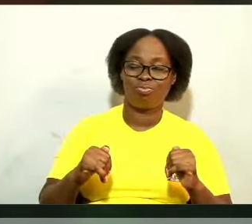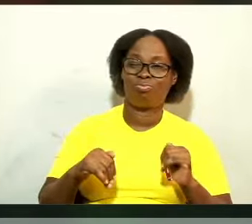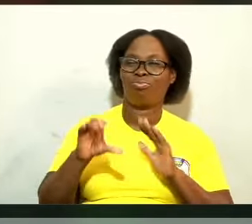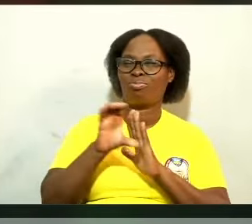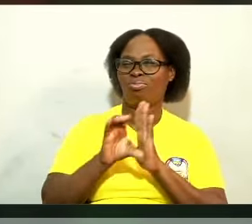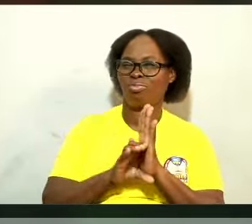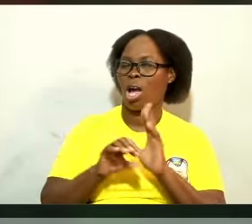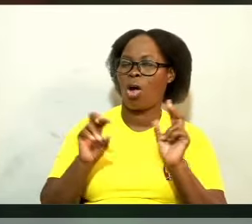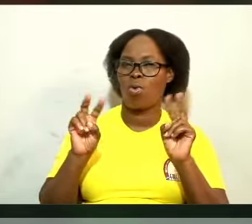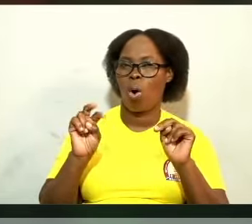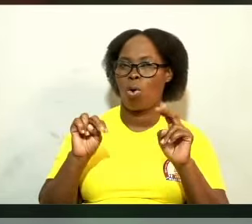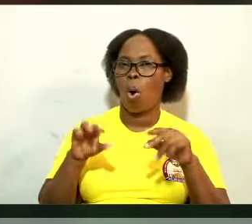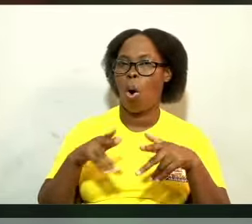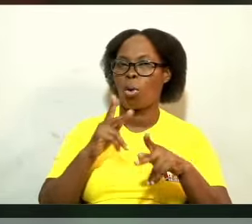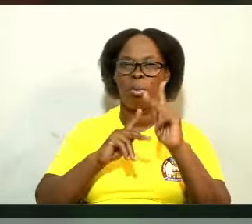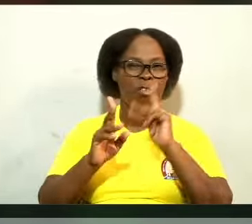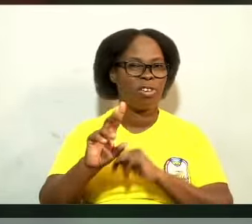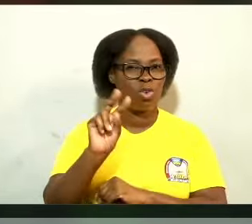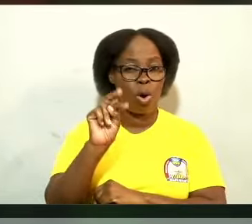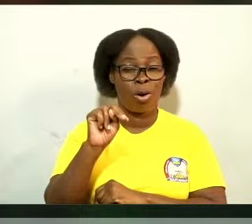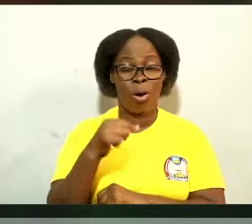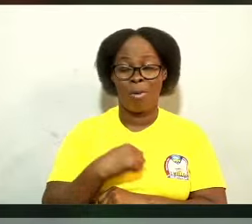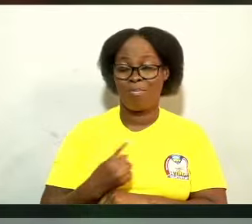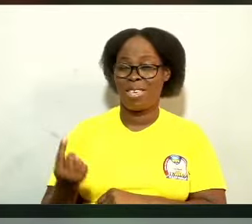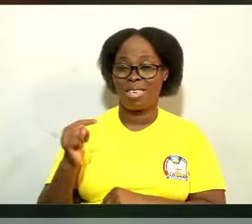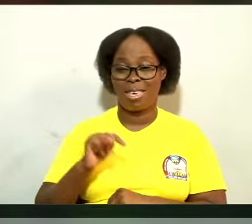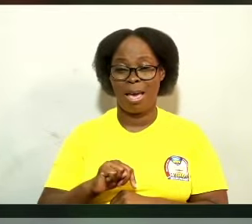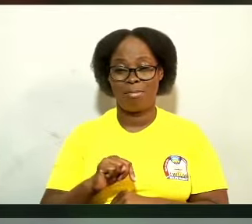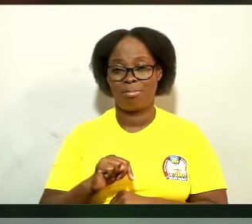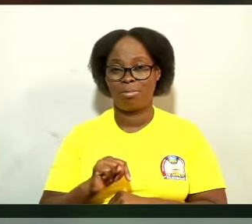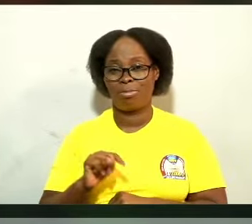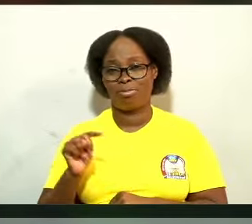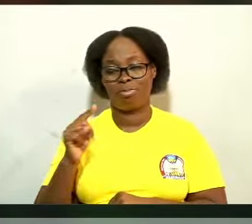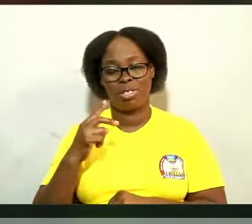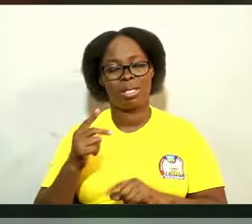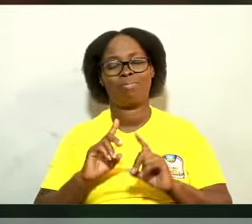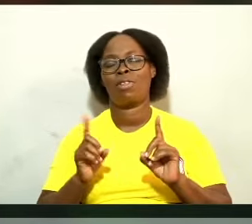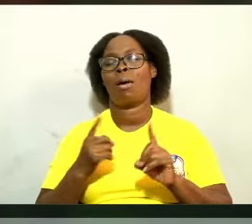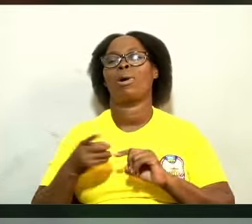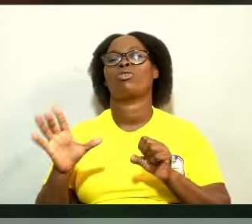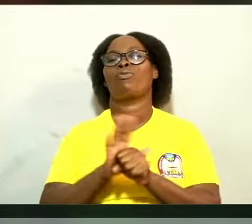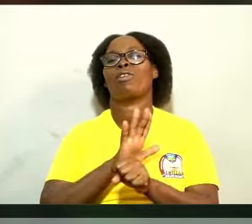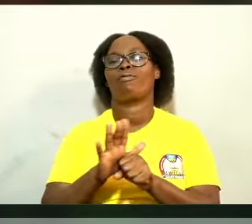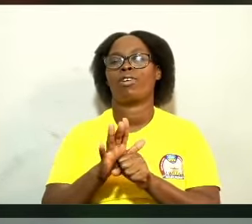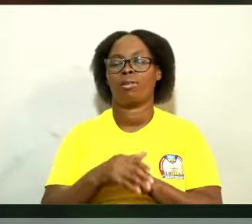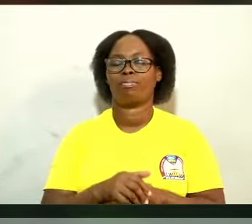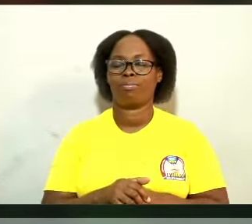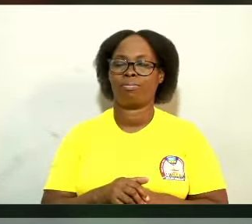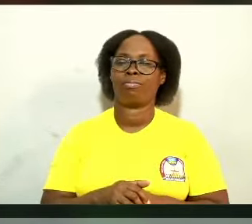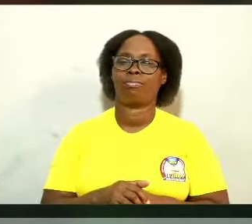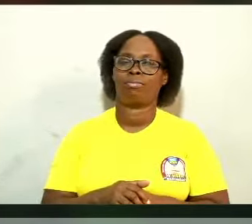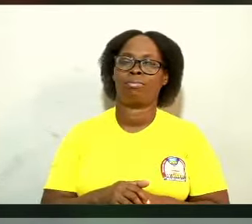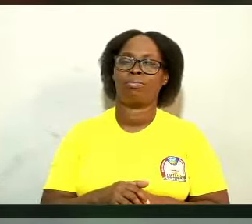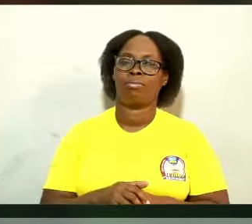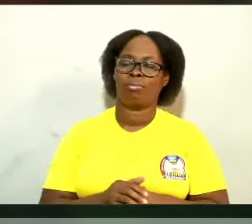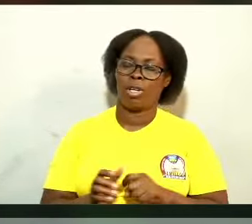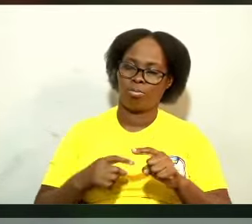manabii. La asha, sikuja kutangua bali kutimiliza.